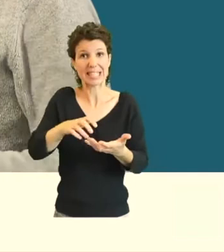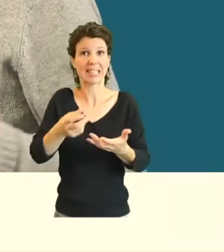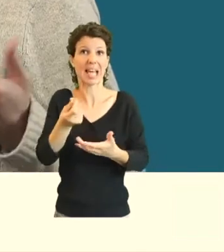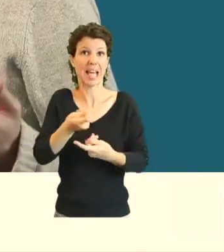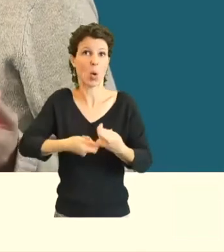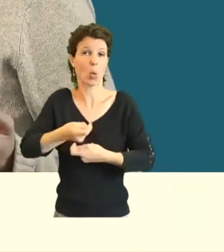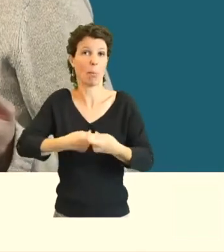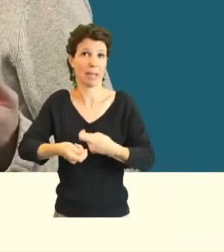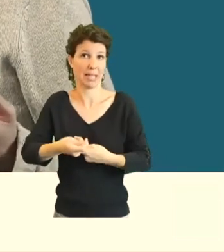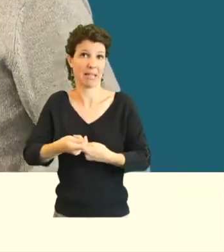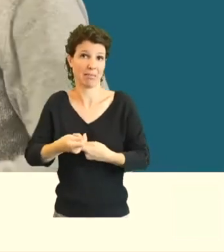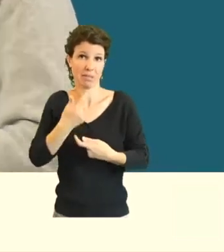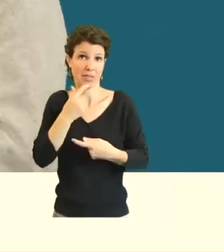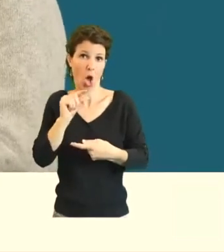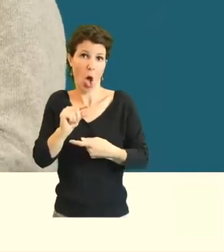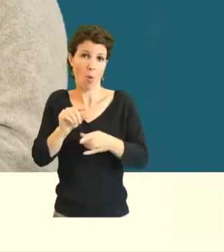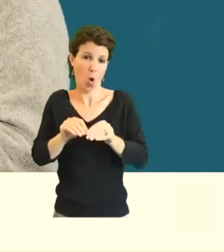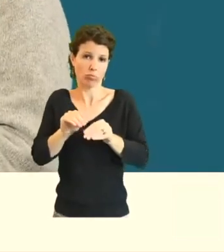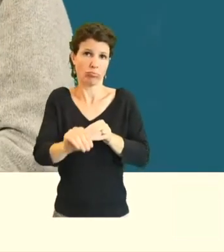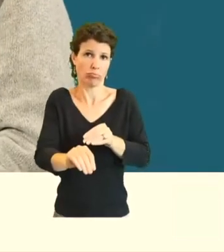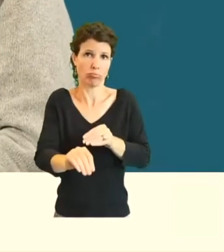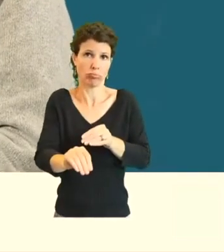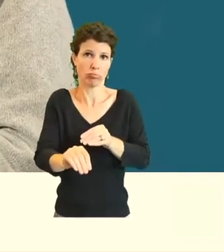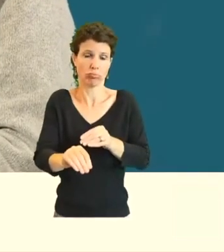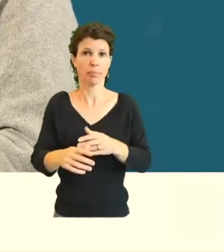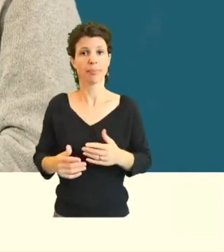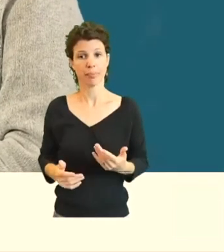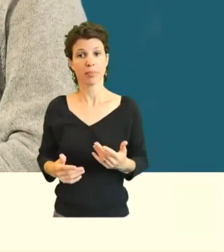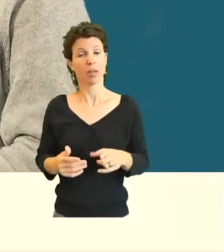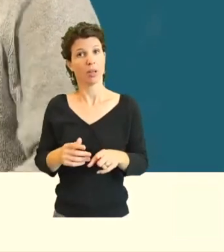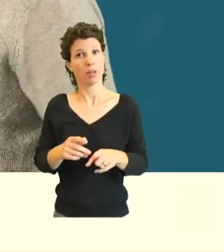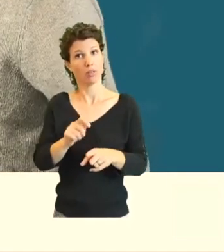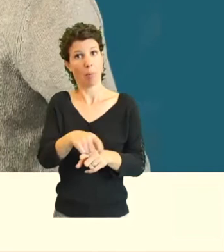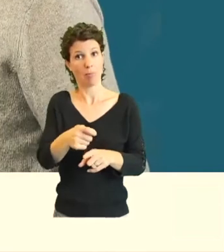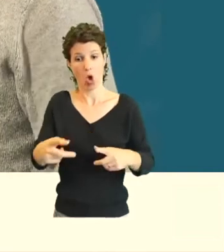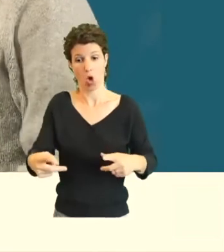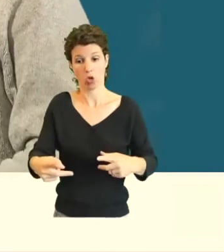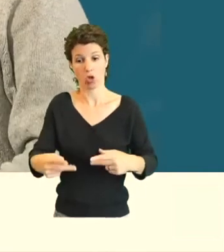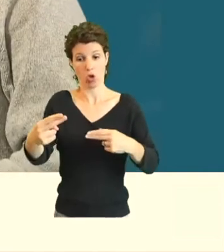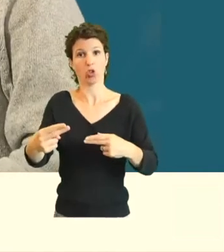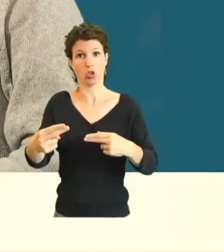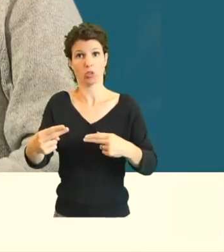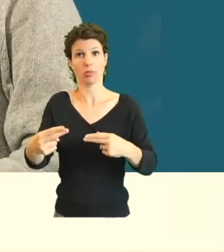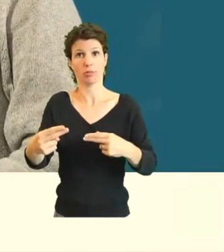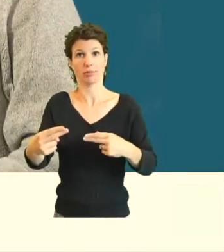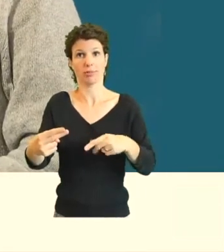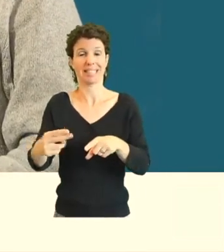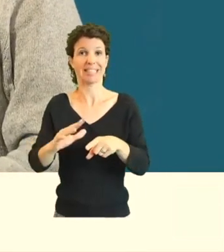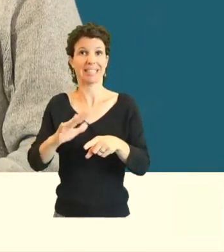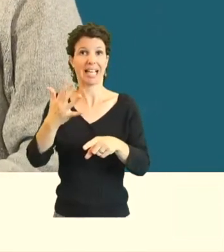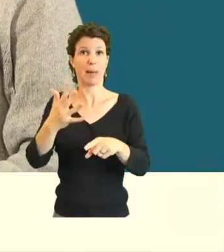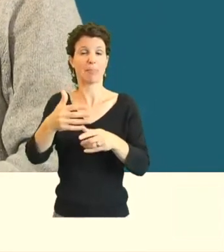ça va concerner, ça devait concerner la tranche suivante qui touchait à notre cinquième secteur. Voilà, donc